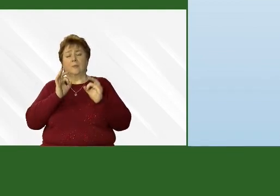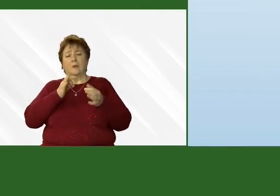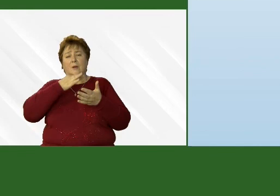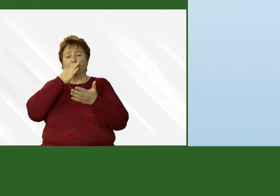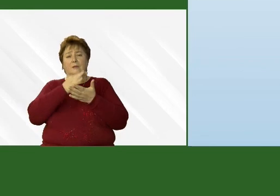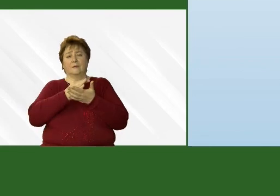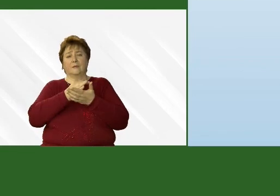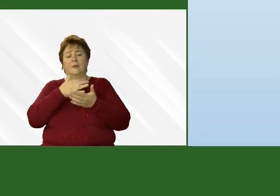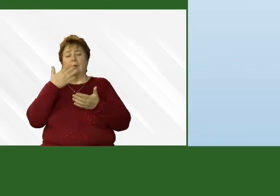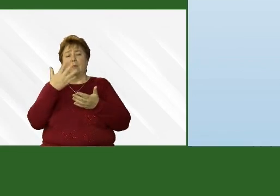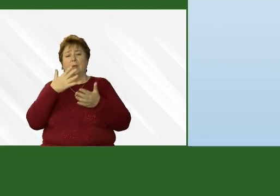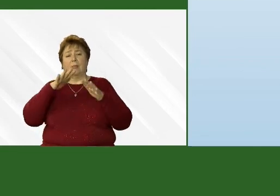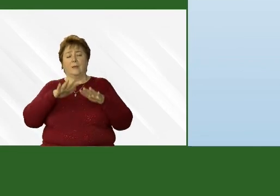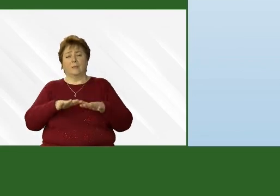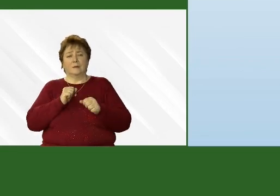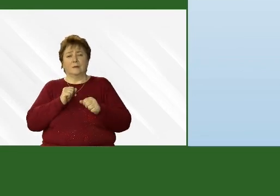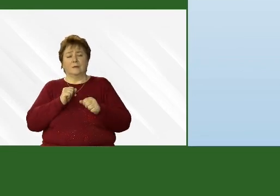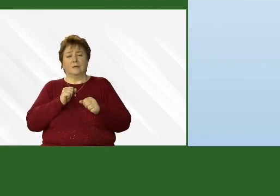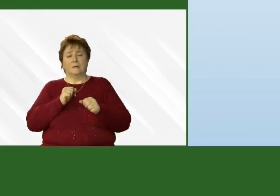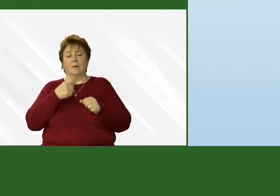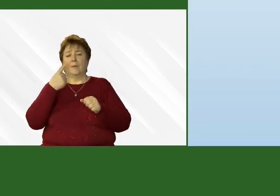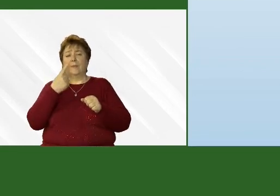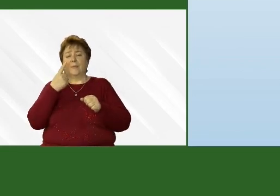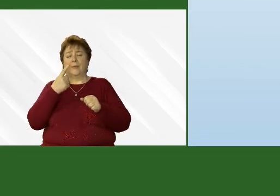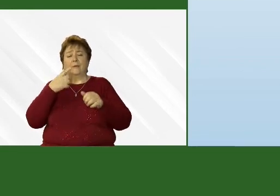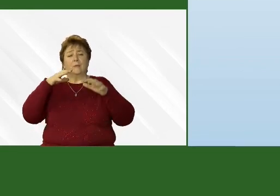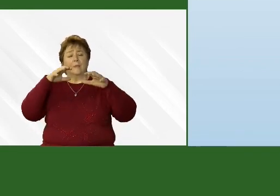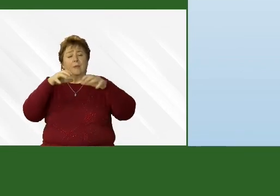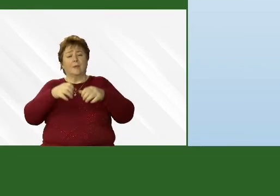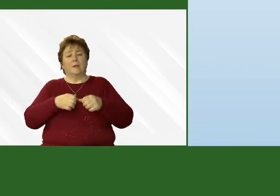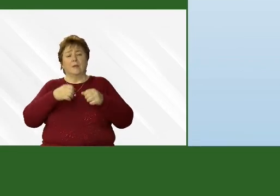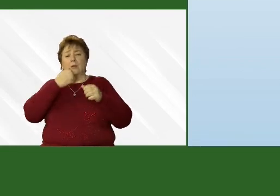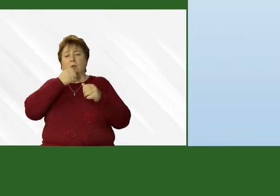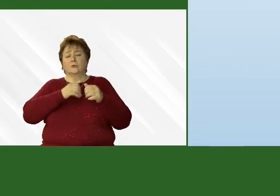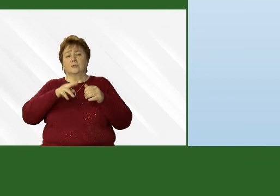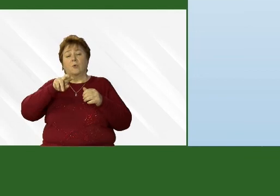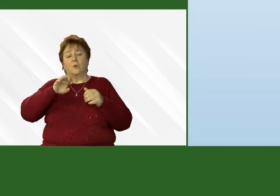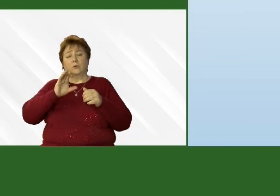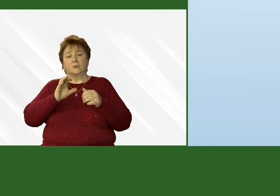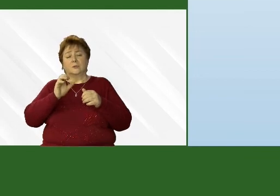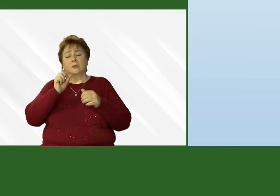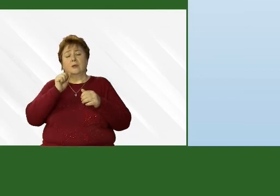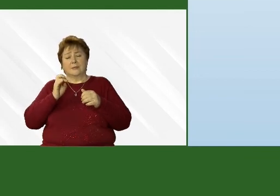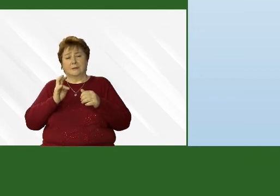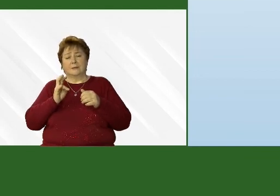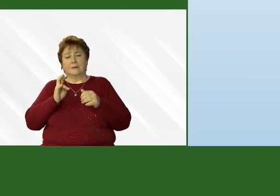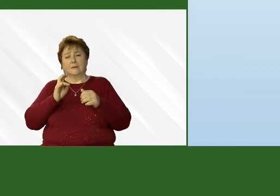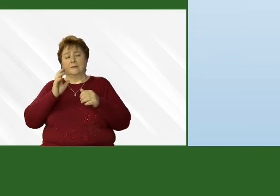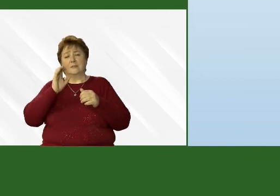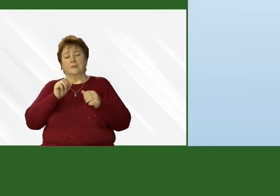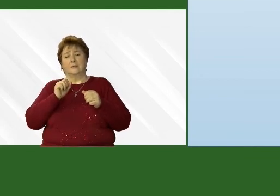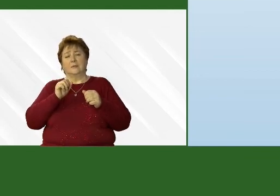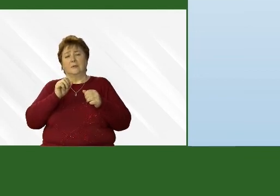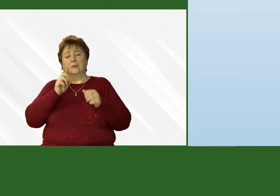Правильный ответ – пятое место. Первым достиг Южного полюса Амундсен,